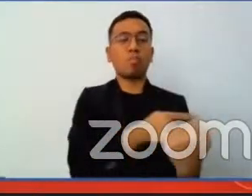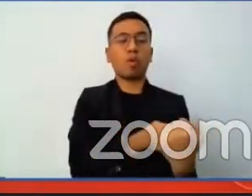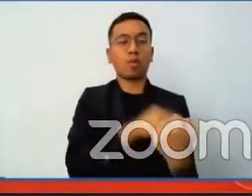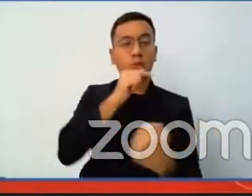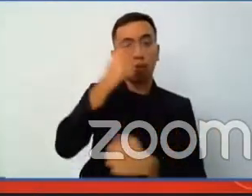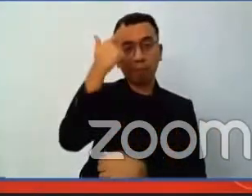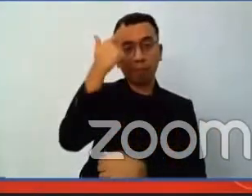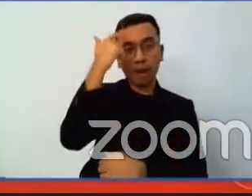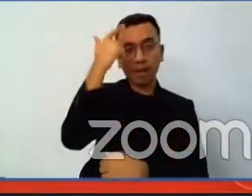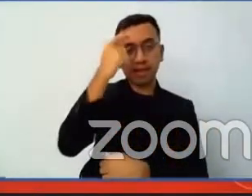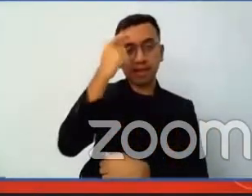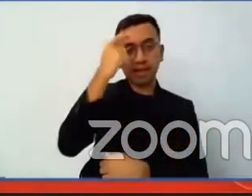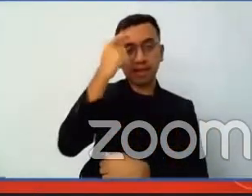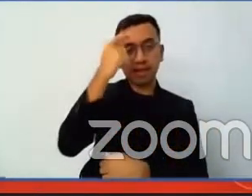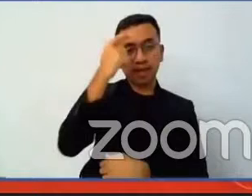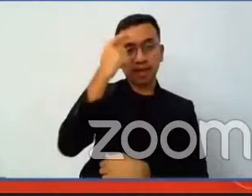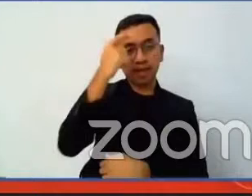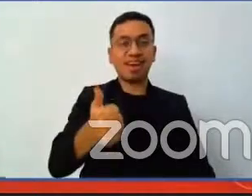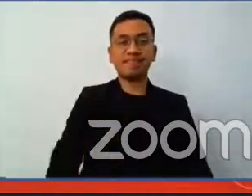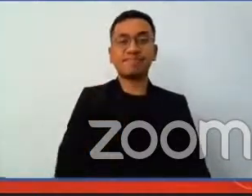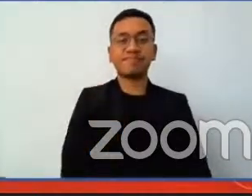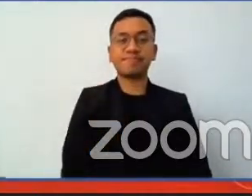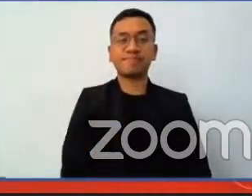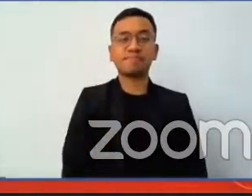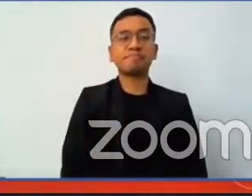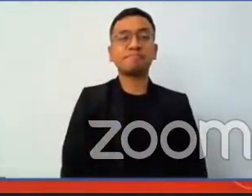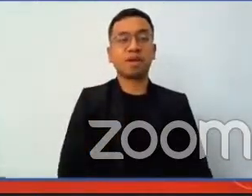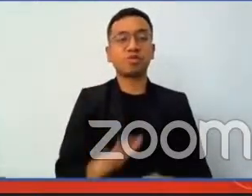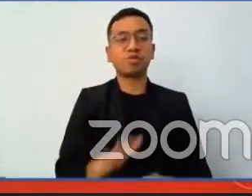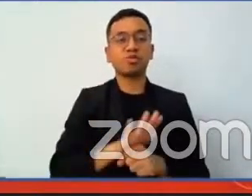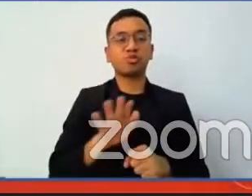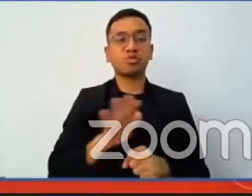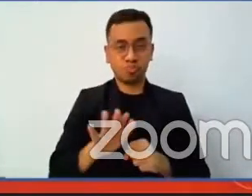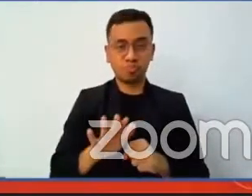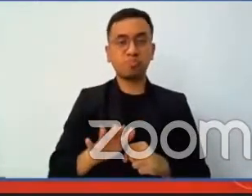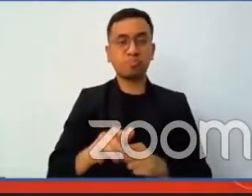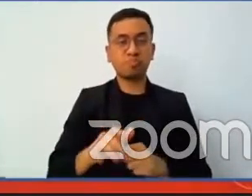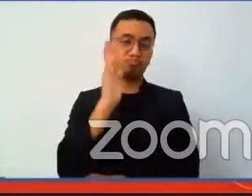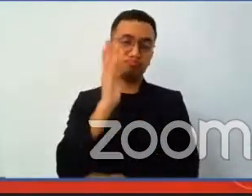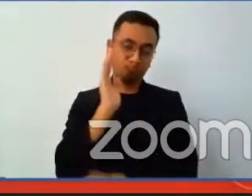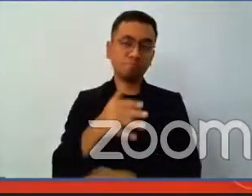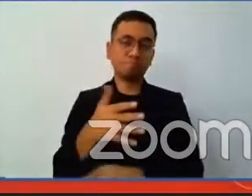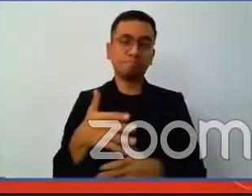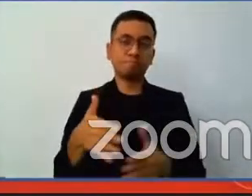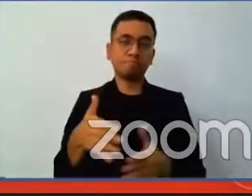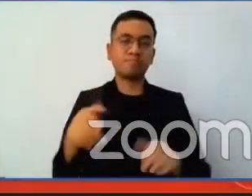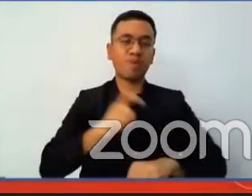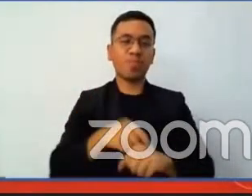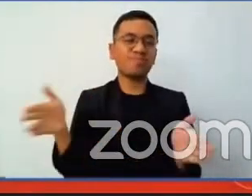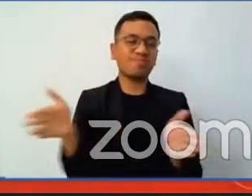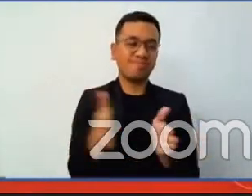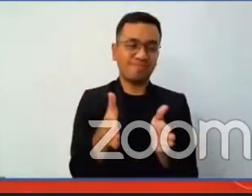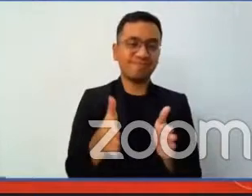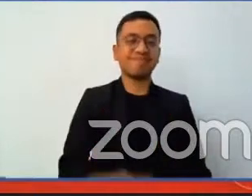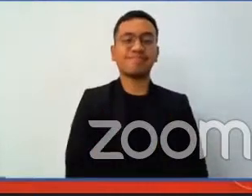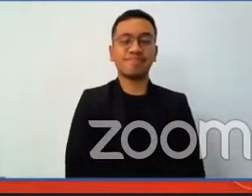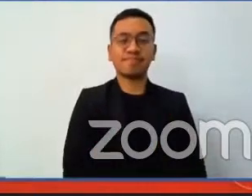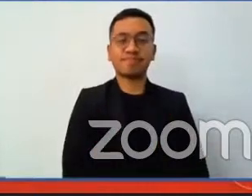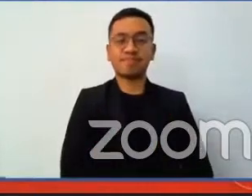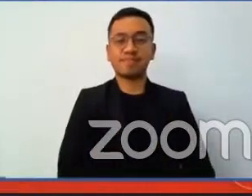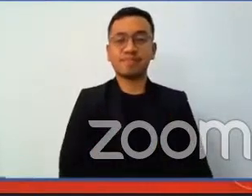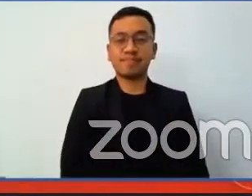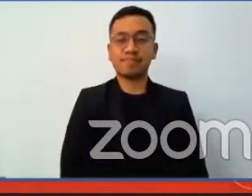belajar. Nah, mungkin itu saja pemaparan singkat dari saya.